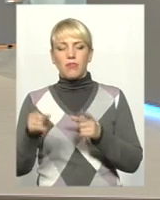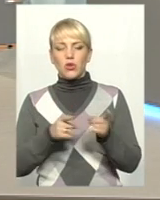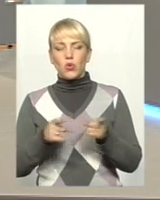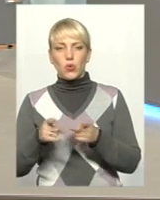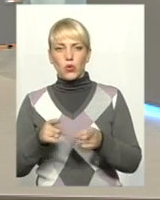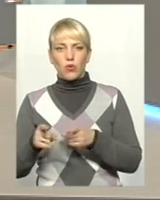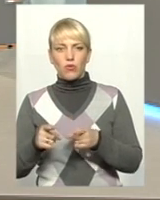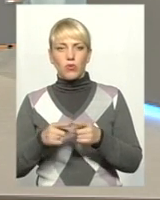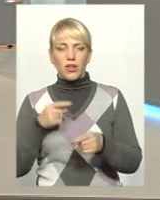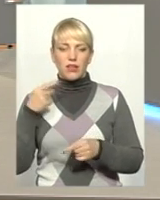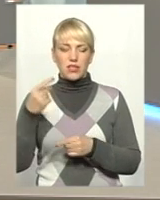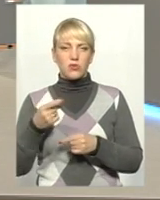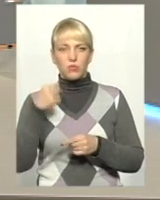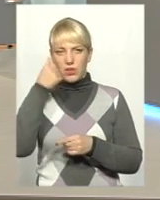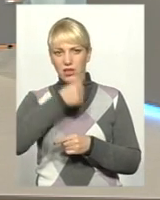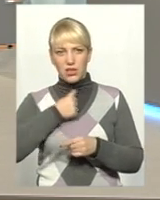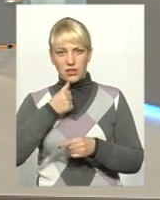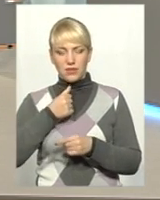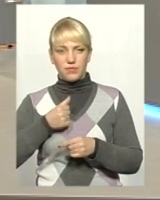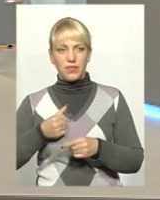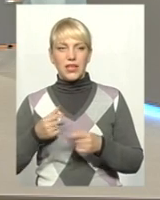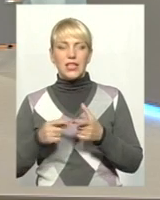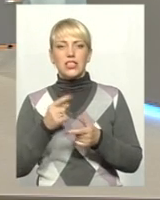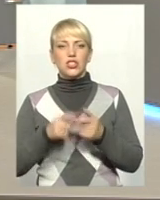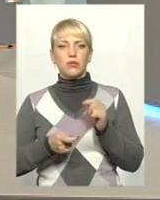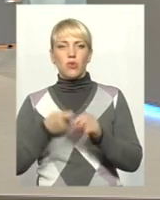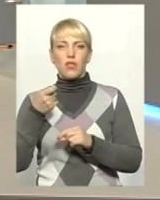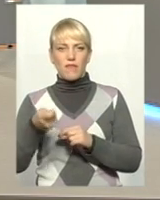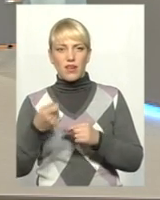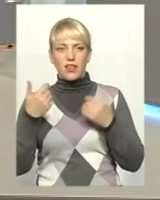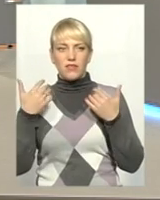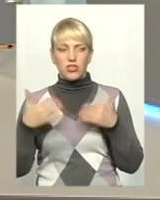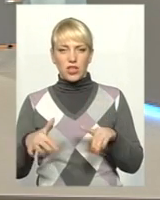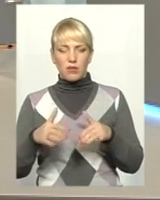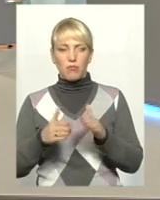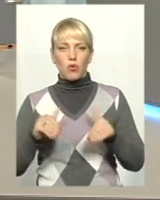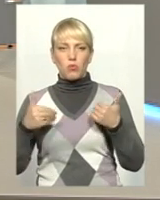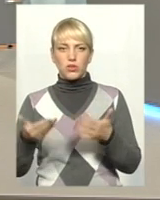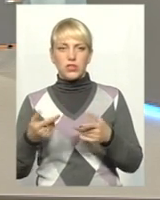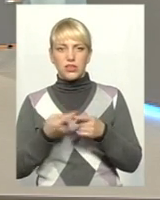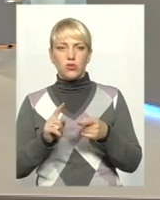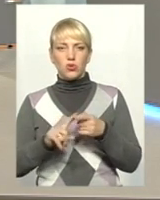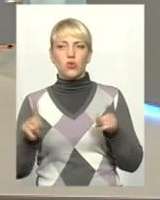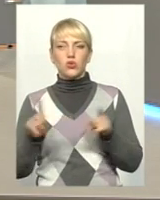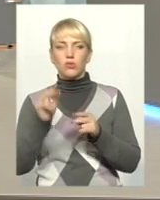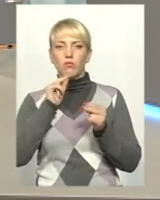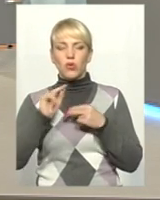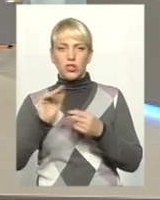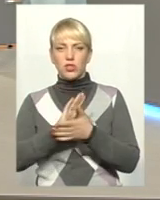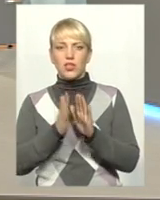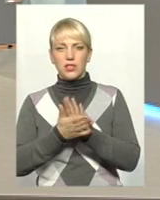підготовку бюджету на наступний рік. Чи подавали вже пропозиції до нього, аби поліпшити